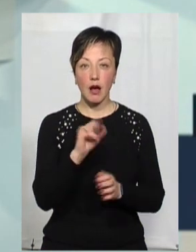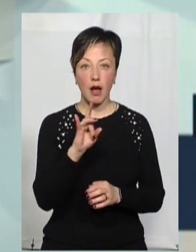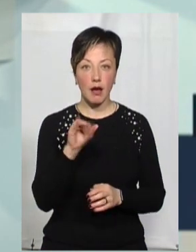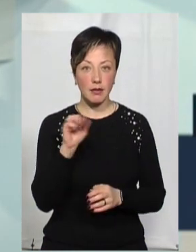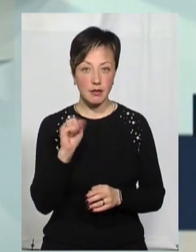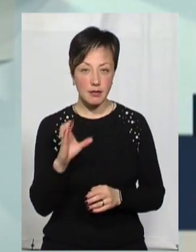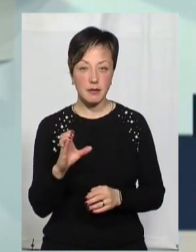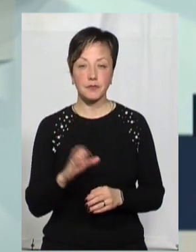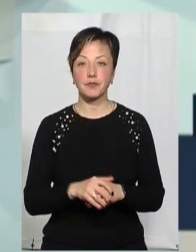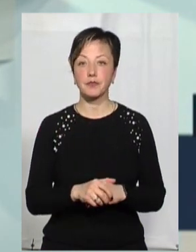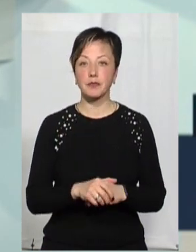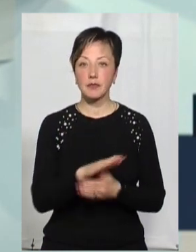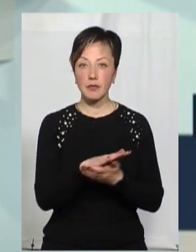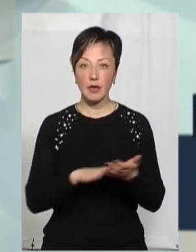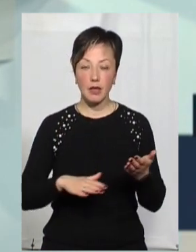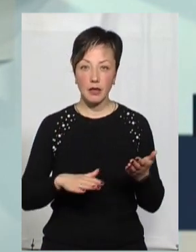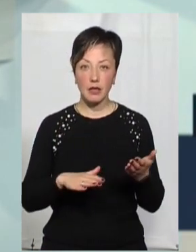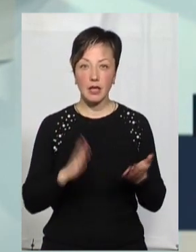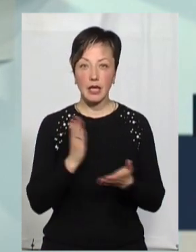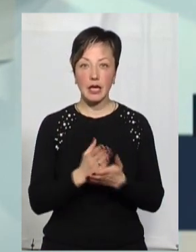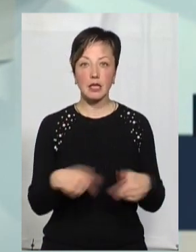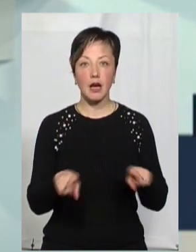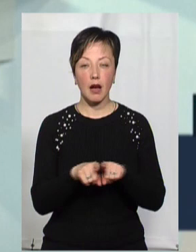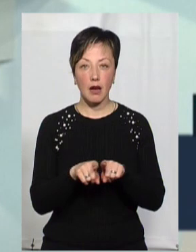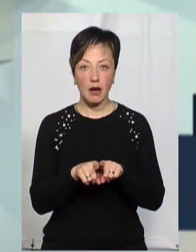Карітасом. Далі ми співпрацюємо, є така